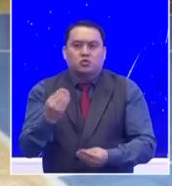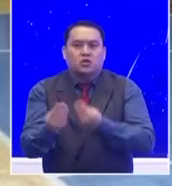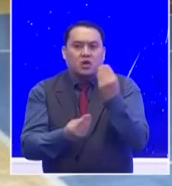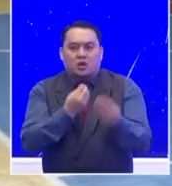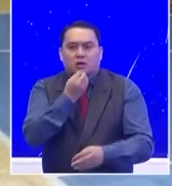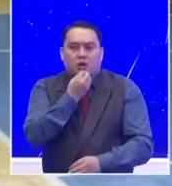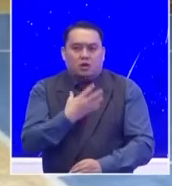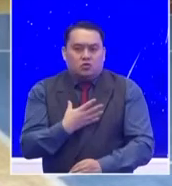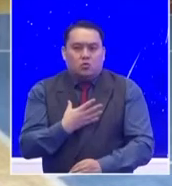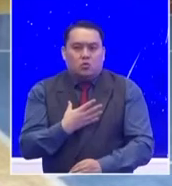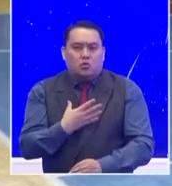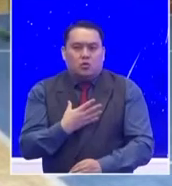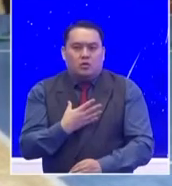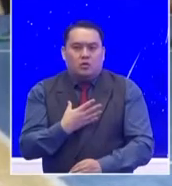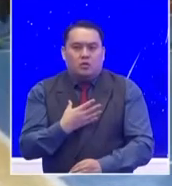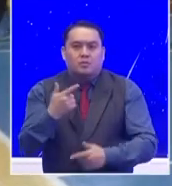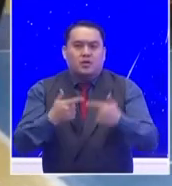хорошо,